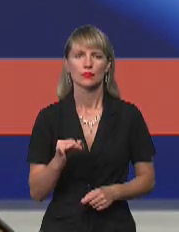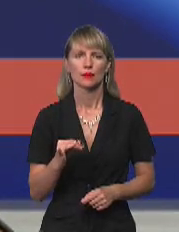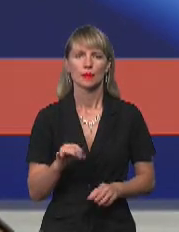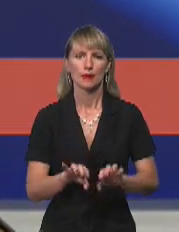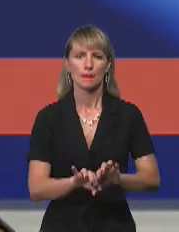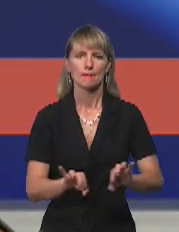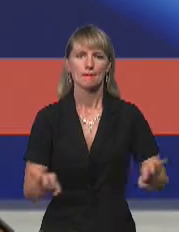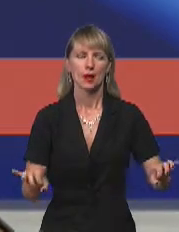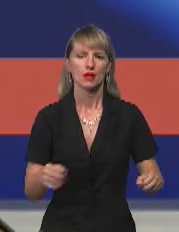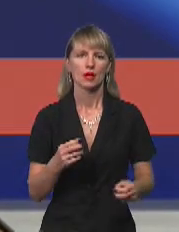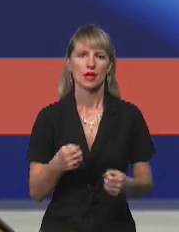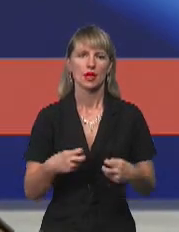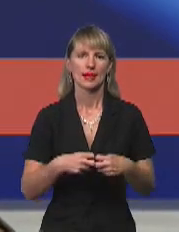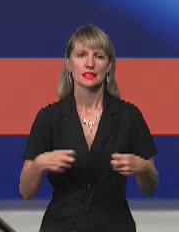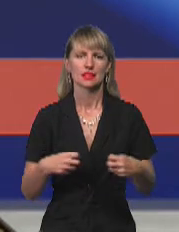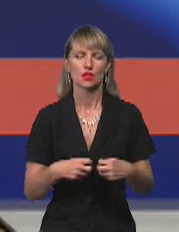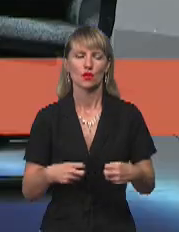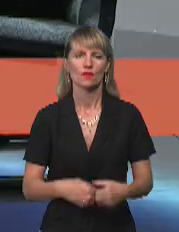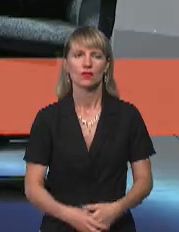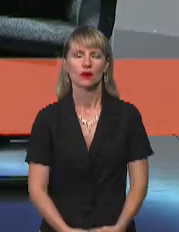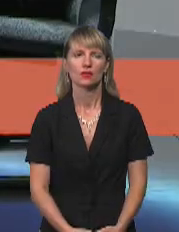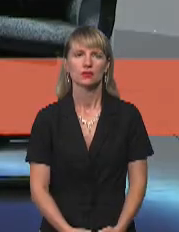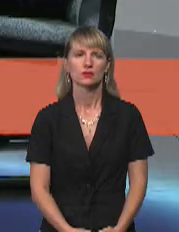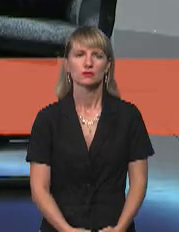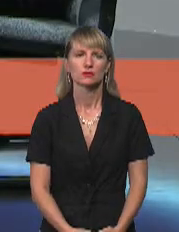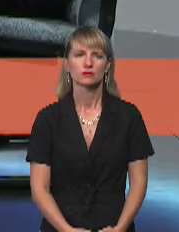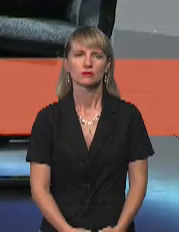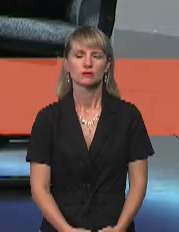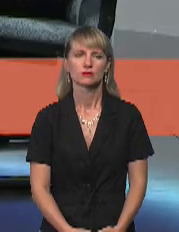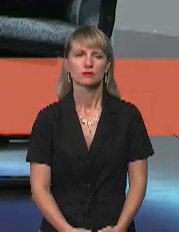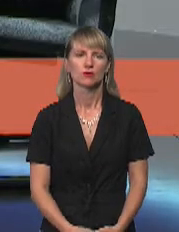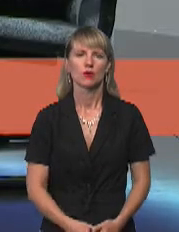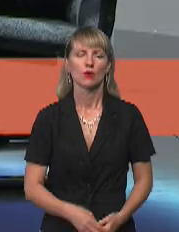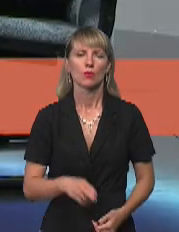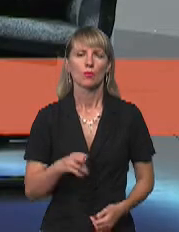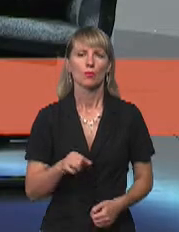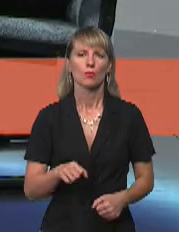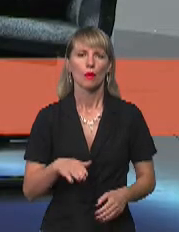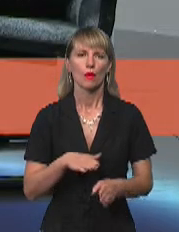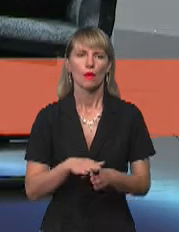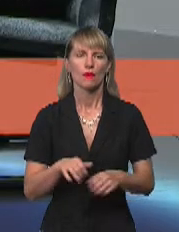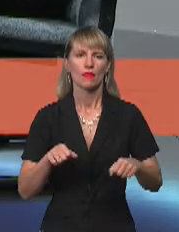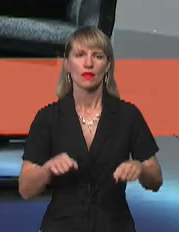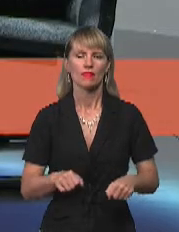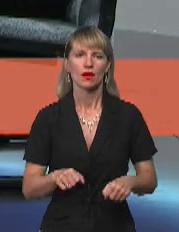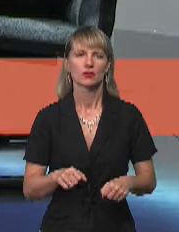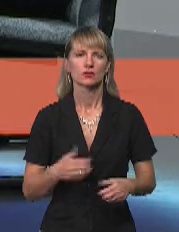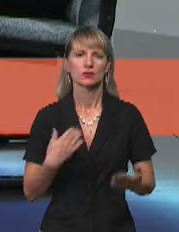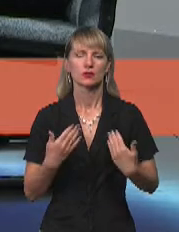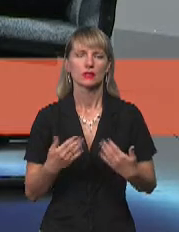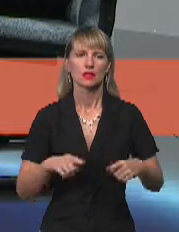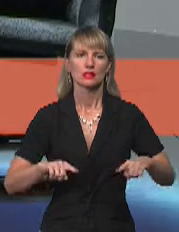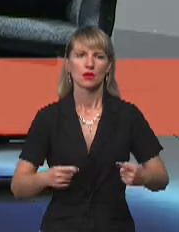палка резинова ПР-73. Пане Анатолій, а по повноваженням стосовно затримання,